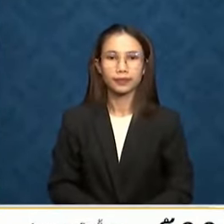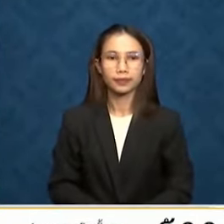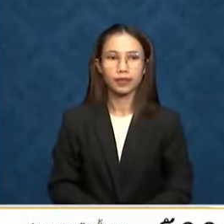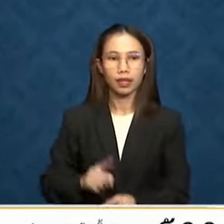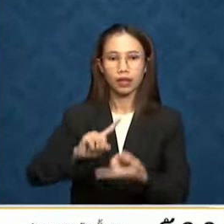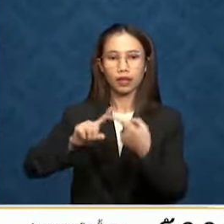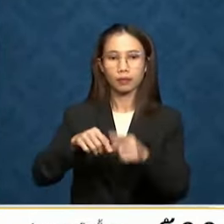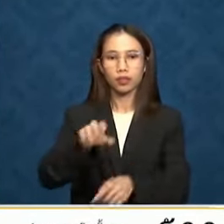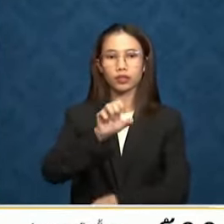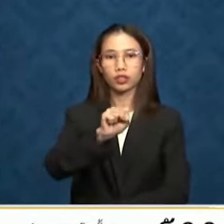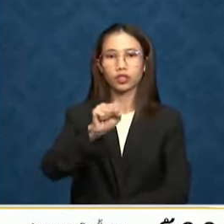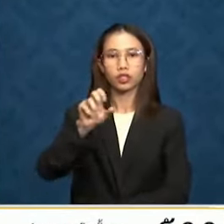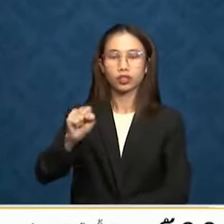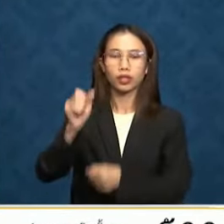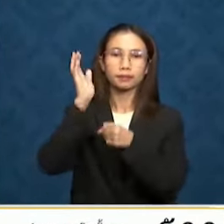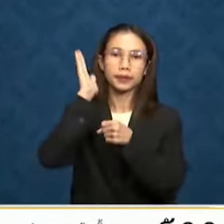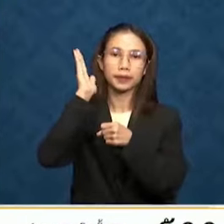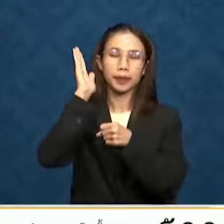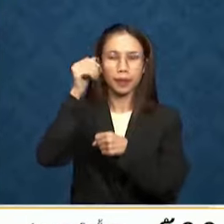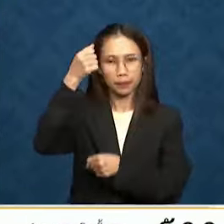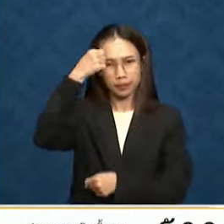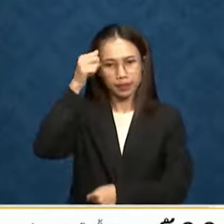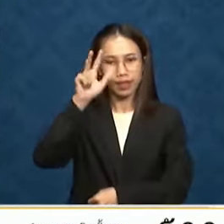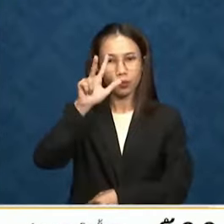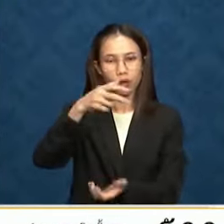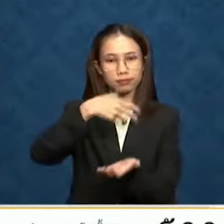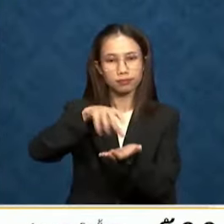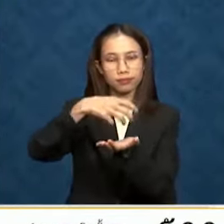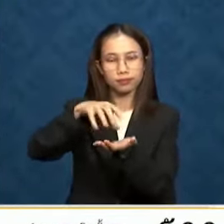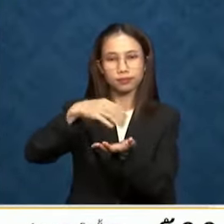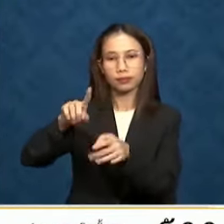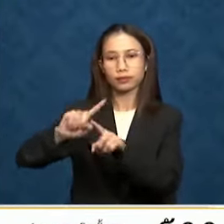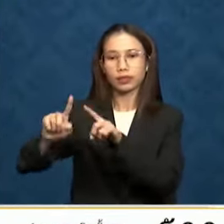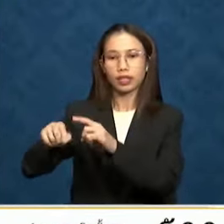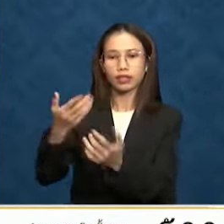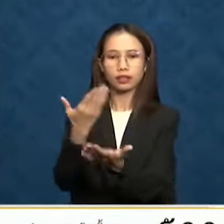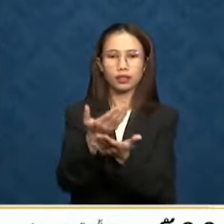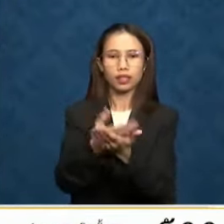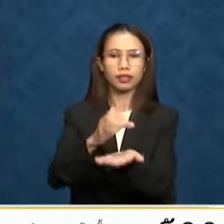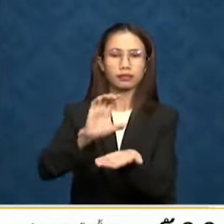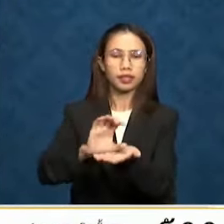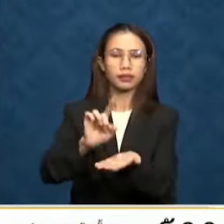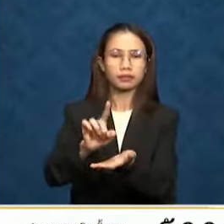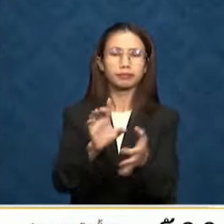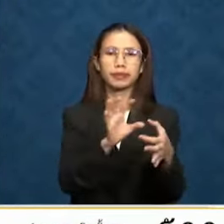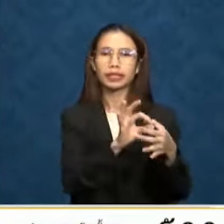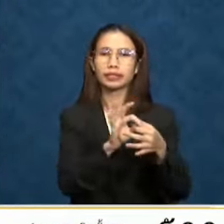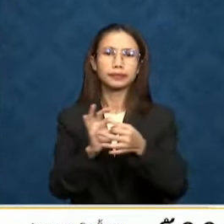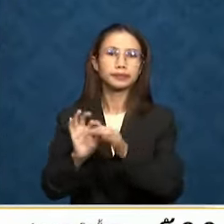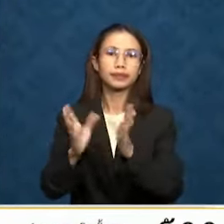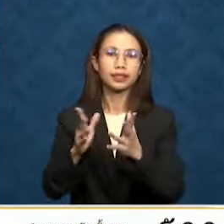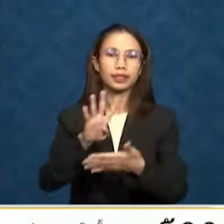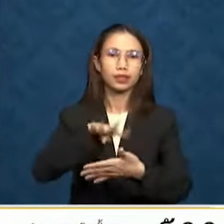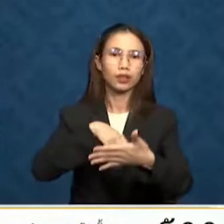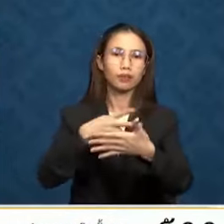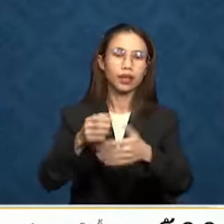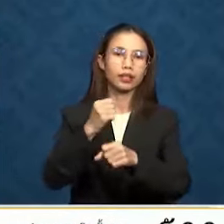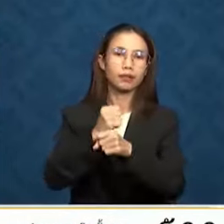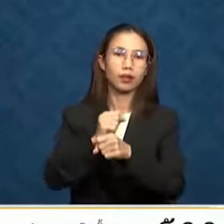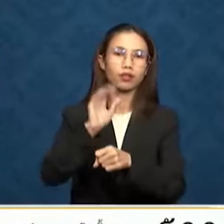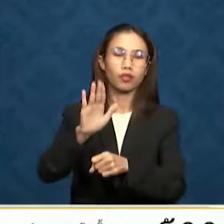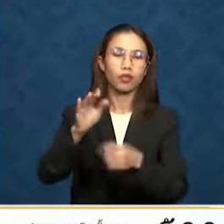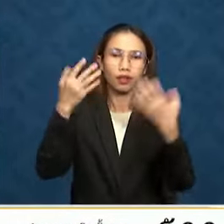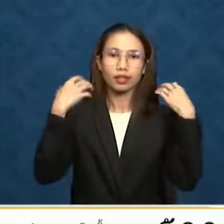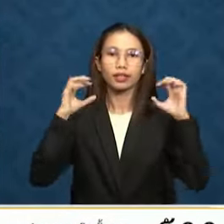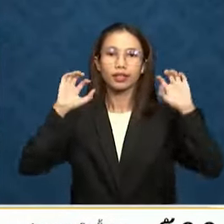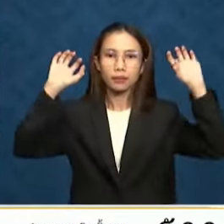ส.สเราอภิปรายไปทั้งตลอด 3วันค่ะว่างบประมาณที่มันปรากฏเนี่ยมันไม่ได้สอดคล้องอะไรกับนโยบายของรัฐบาล